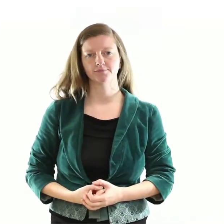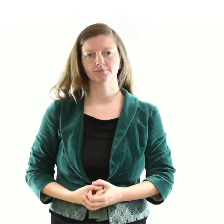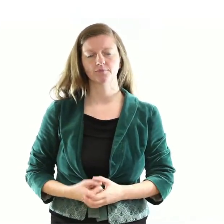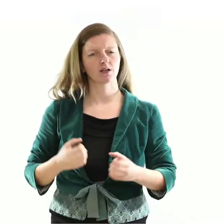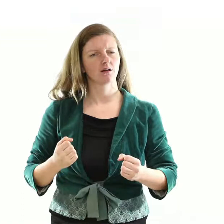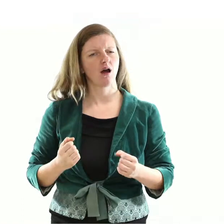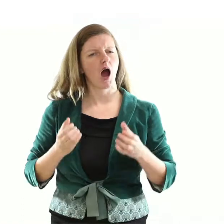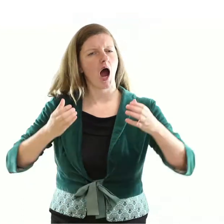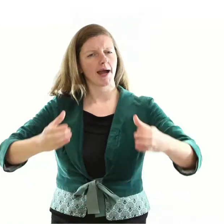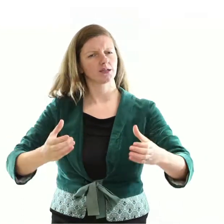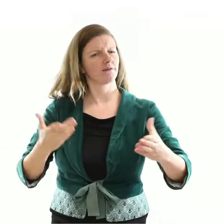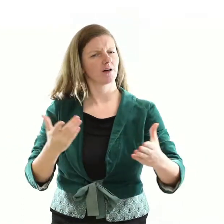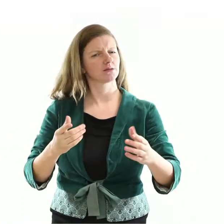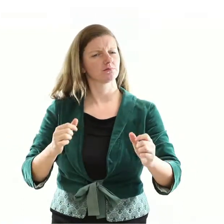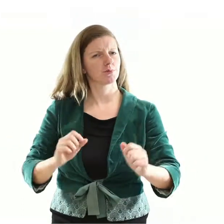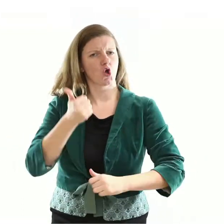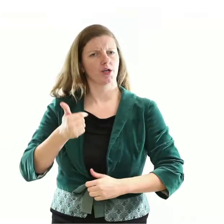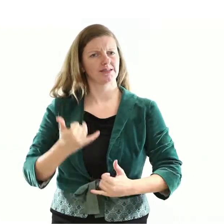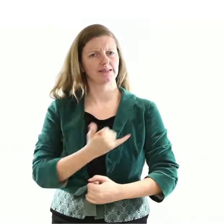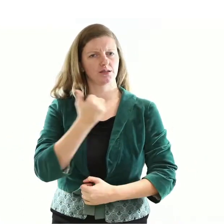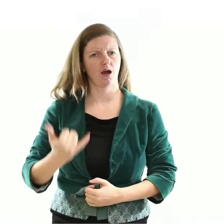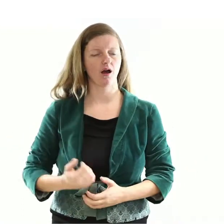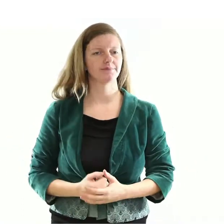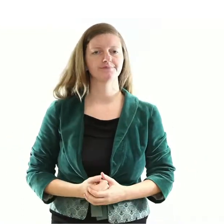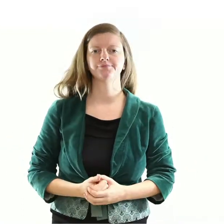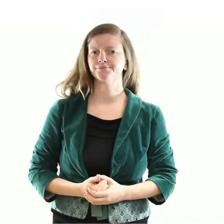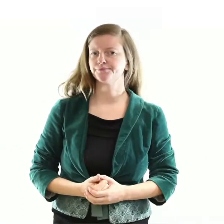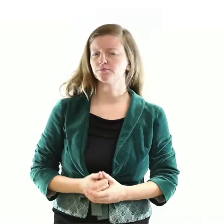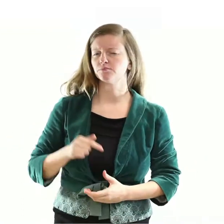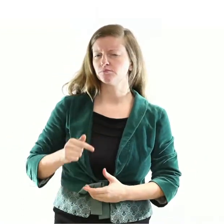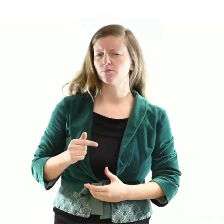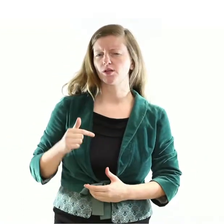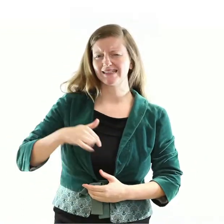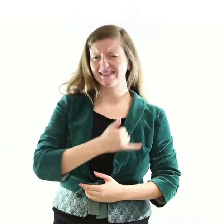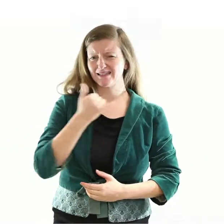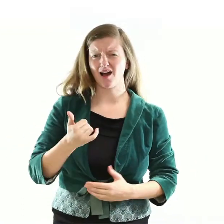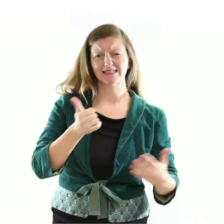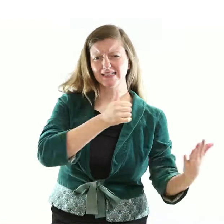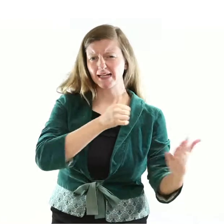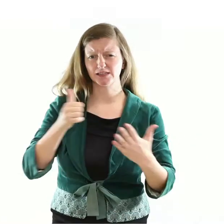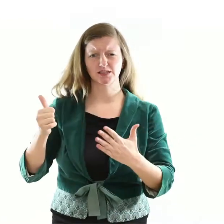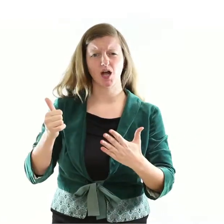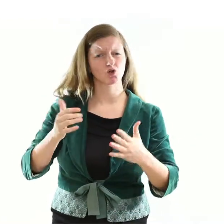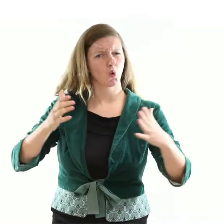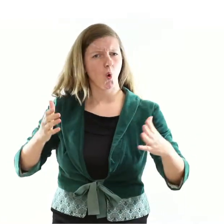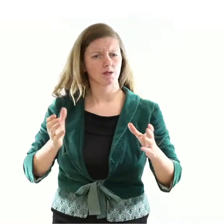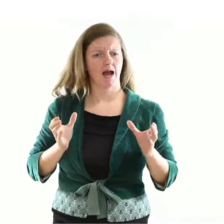Welche Einsätze sind für Sie beispielhaft? Es gab in diesem Jahr über 6.000 größere Einsätze der